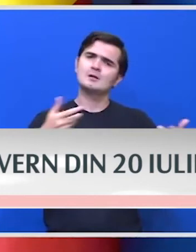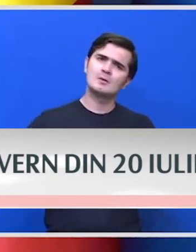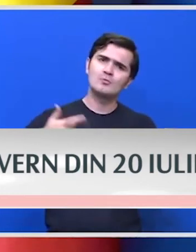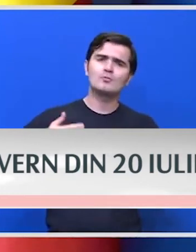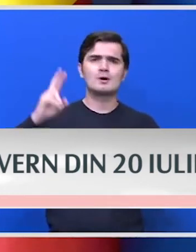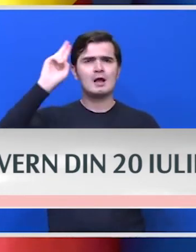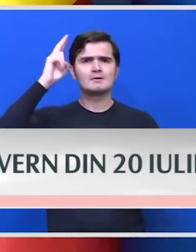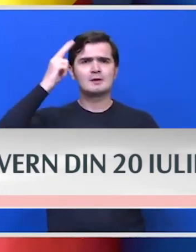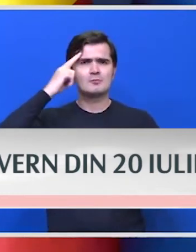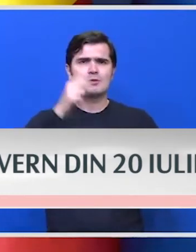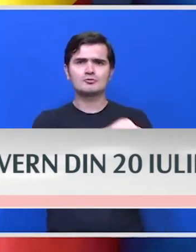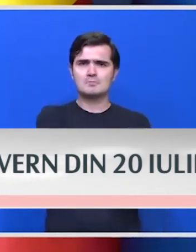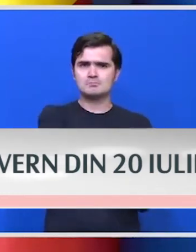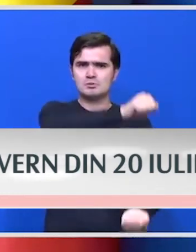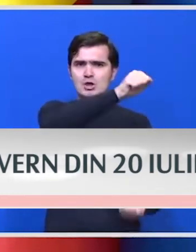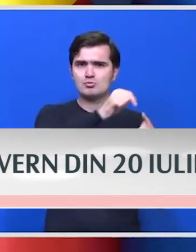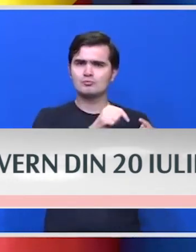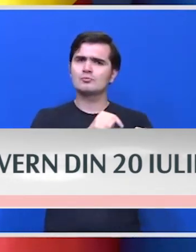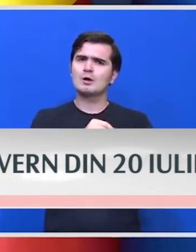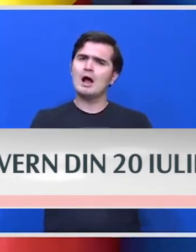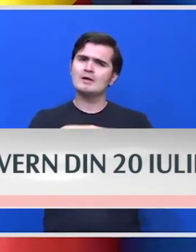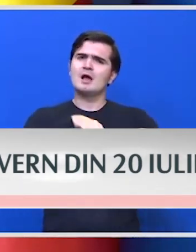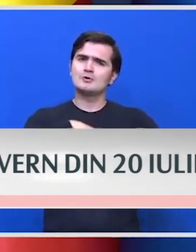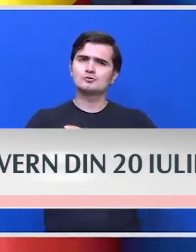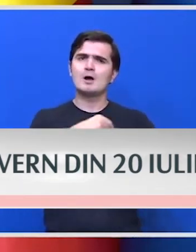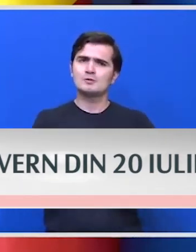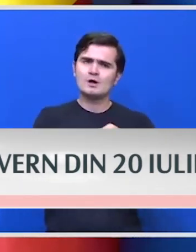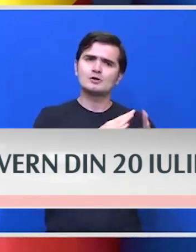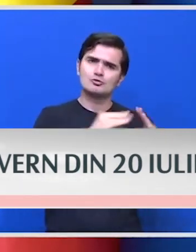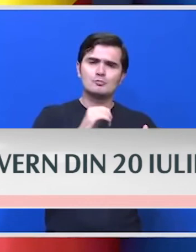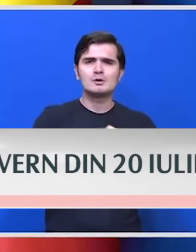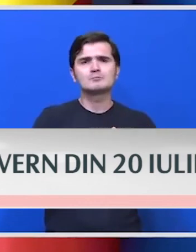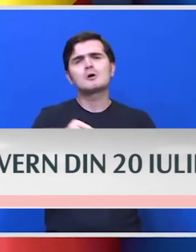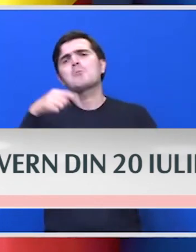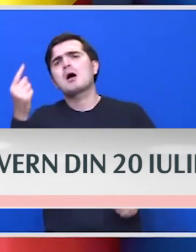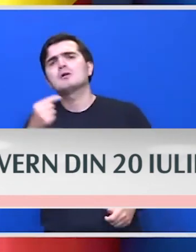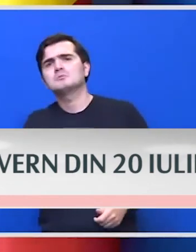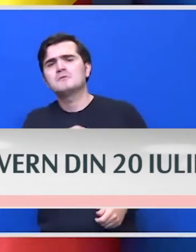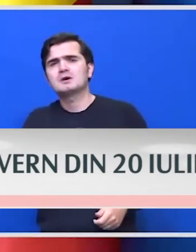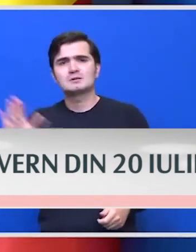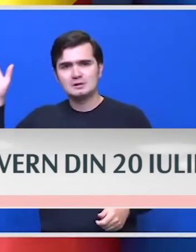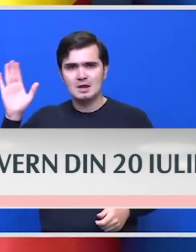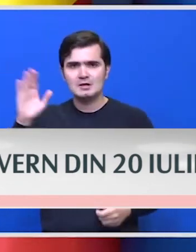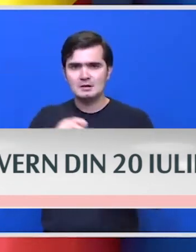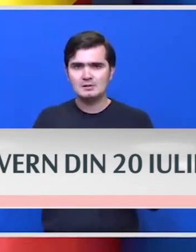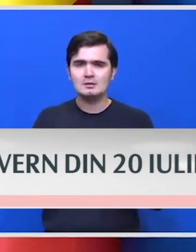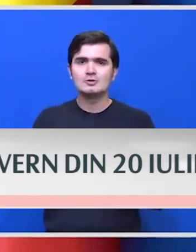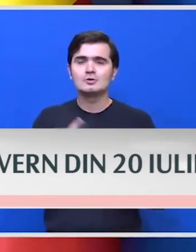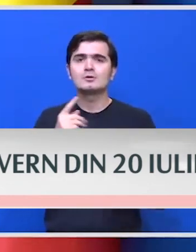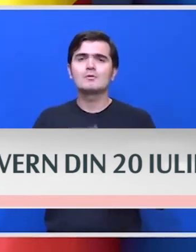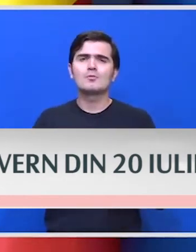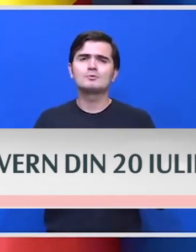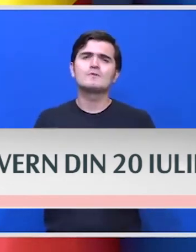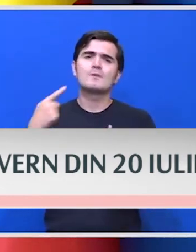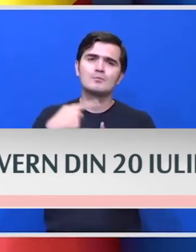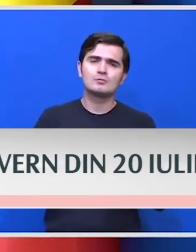titlu asumat de Universitatea din România, dar poate și de altă universitate din străinătate, și e un motiv în plus